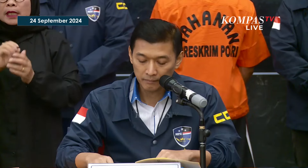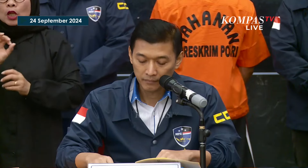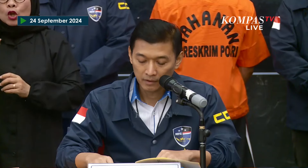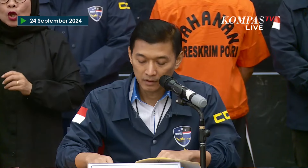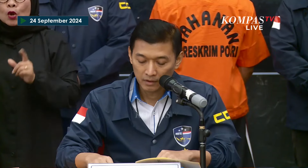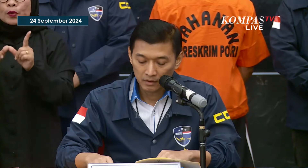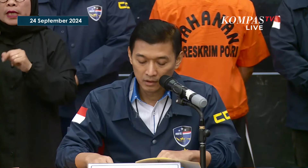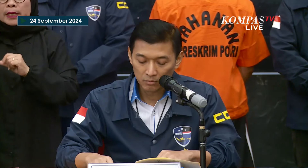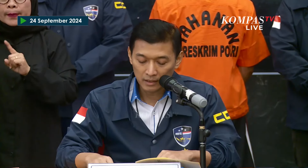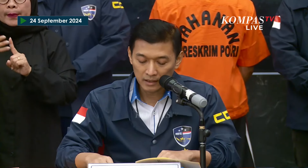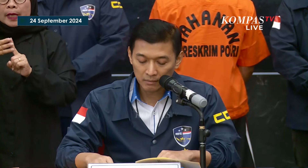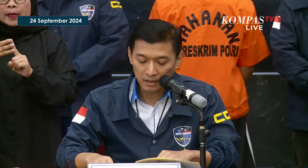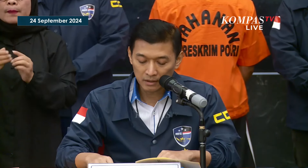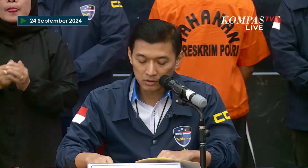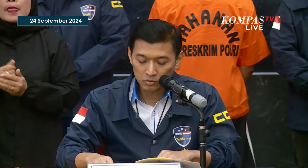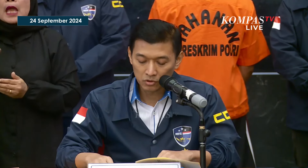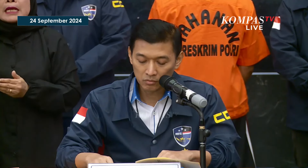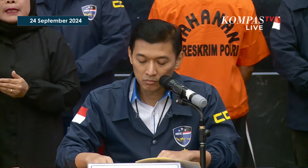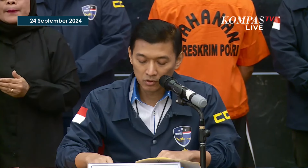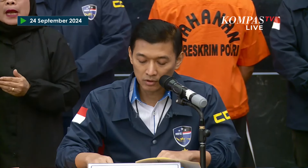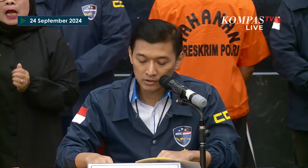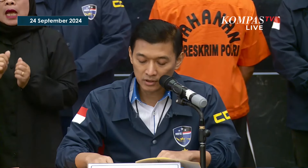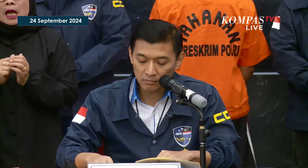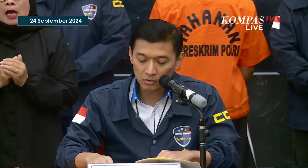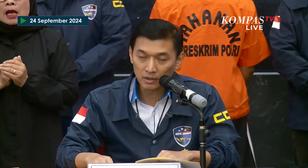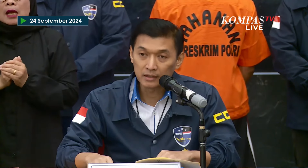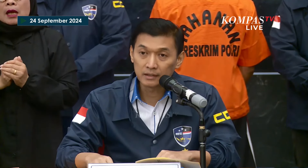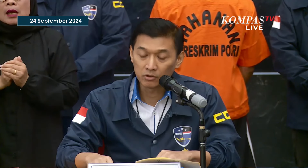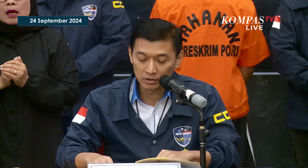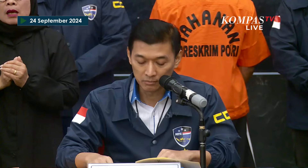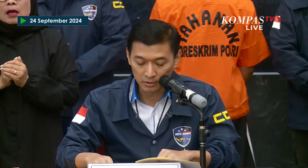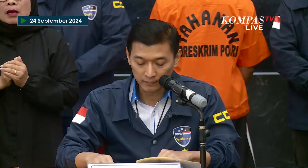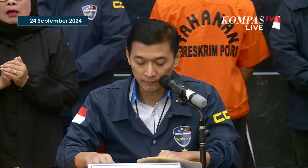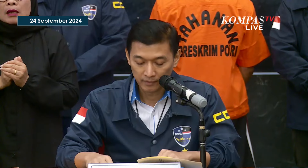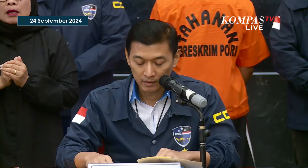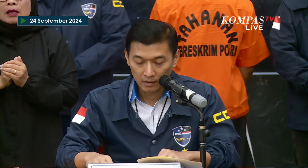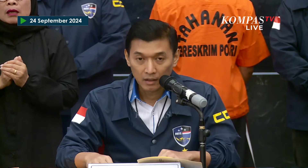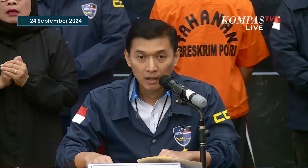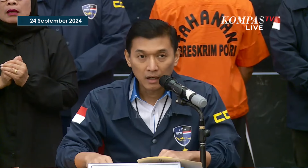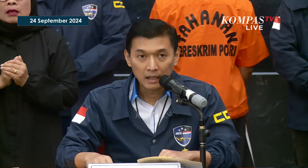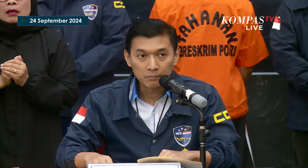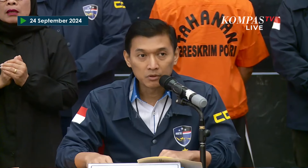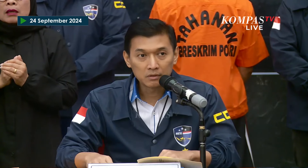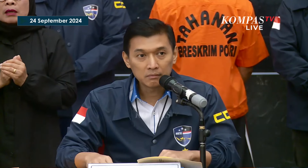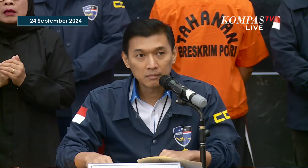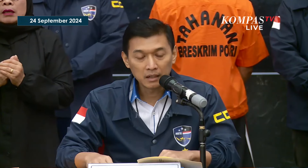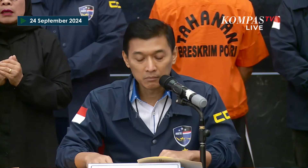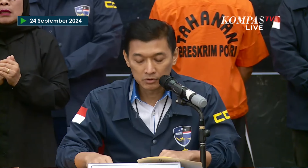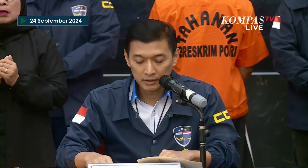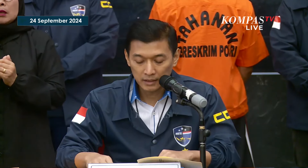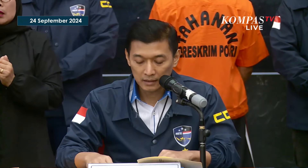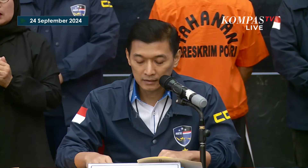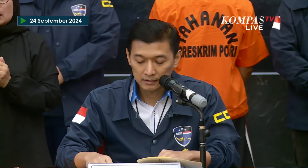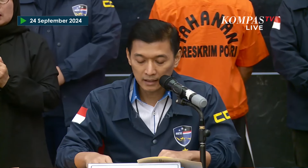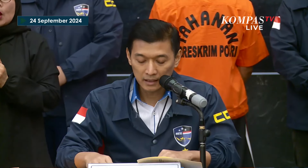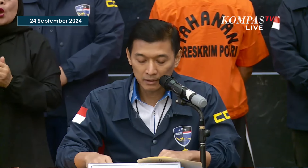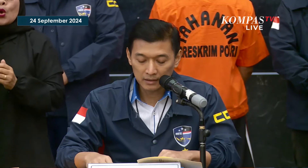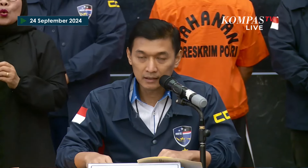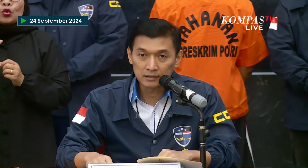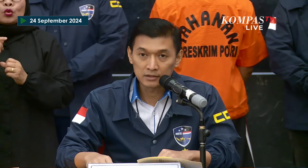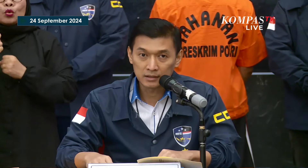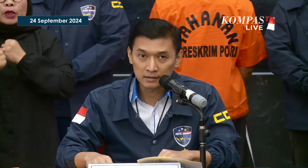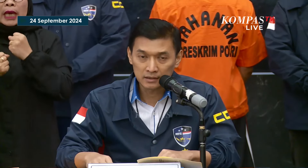WIB, di rumahnya yang beralamat di Dusun Mulyorejo, Banyuwangi, Jawa Timur. Adapun barang bukti yang